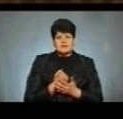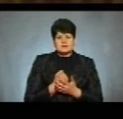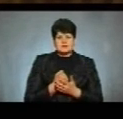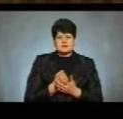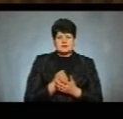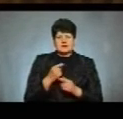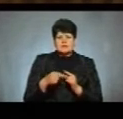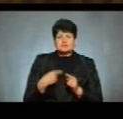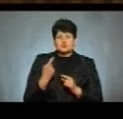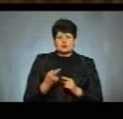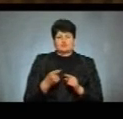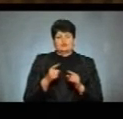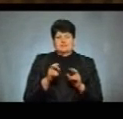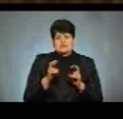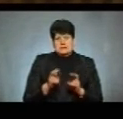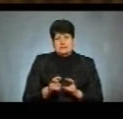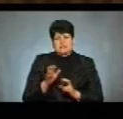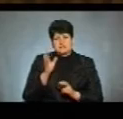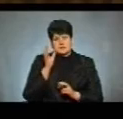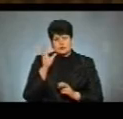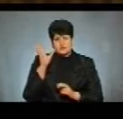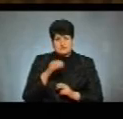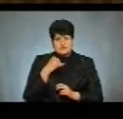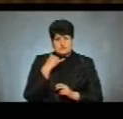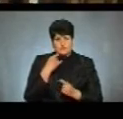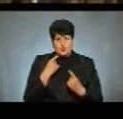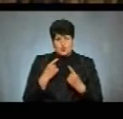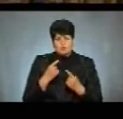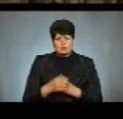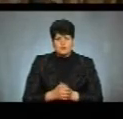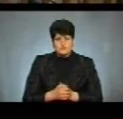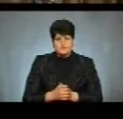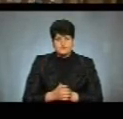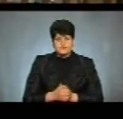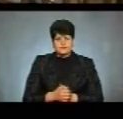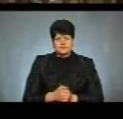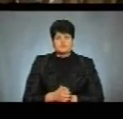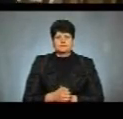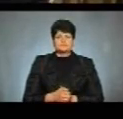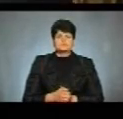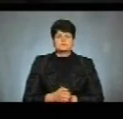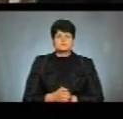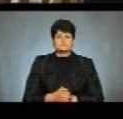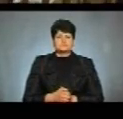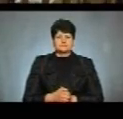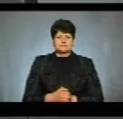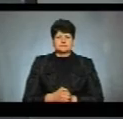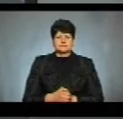слідуючому засіданні заслухати всі телефонні розмови. Ірина Терлюк, Василь Панчук, новини.